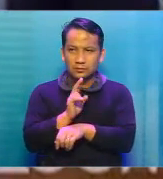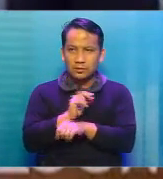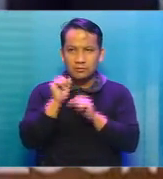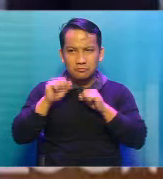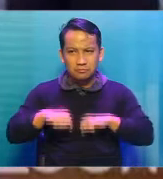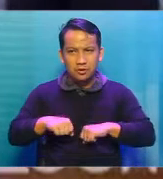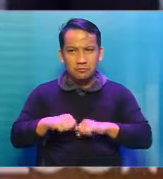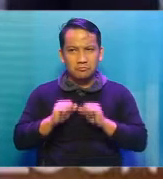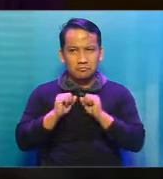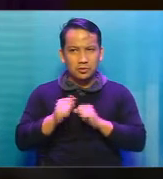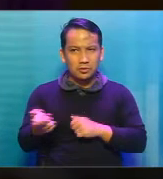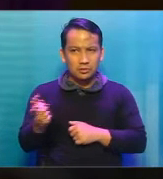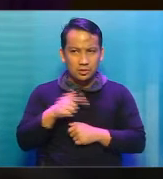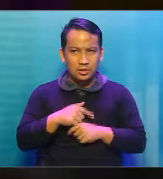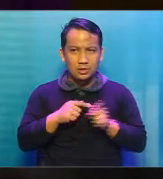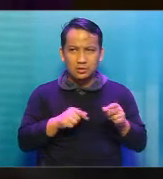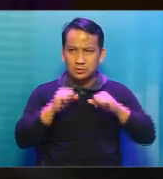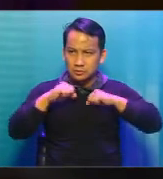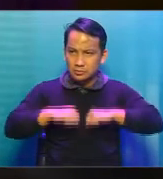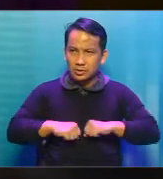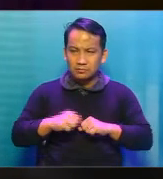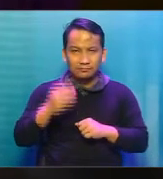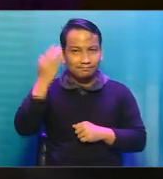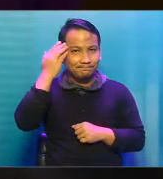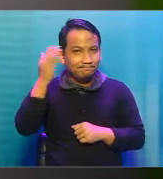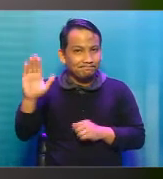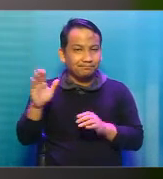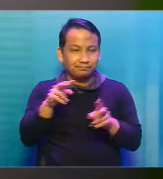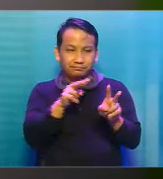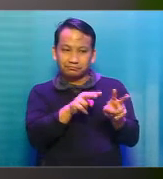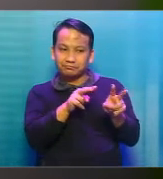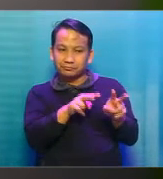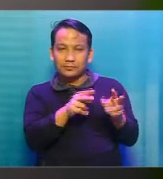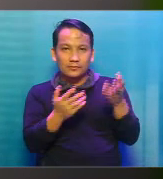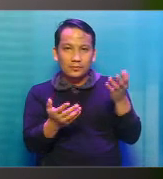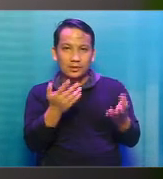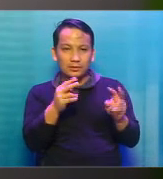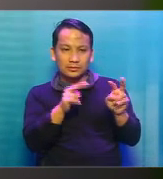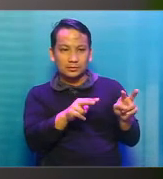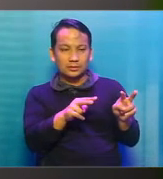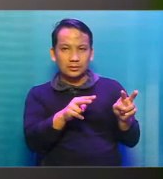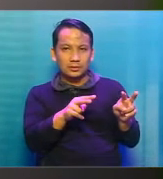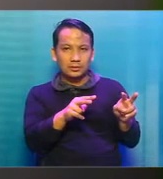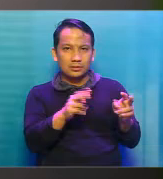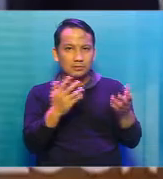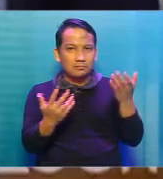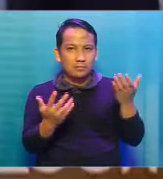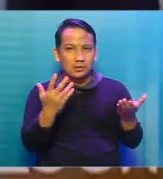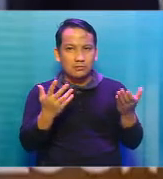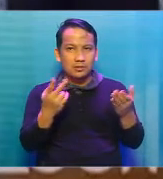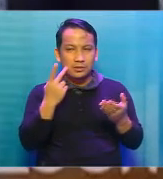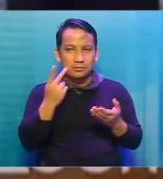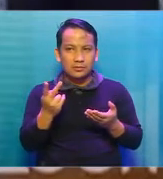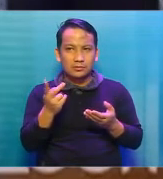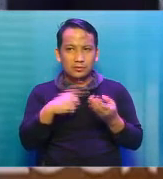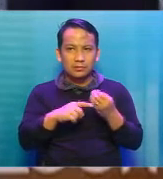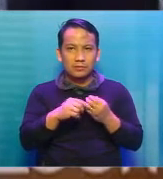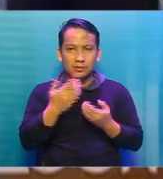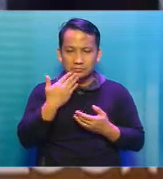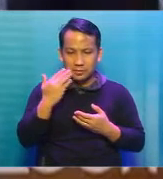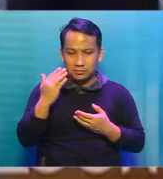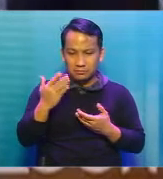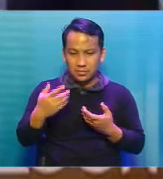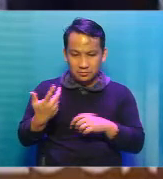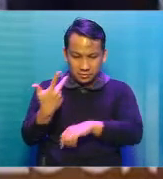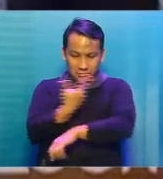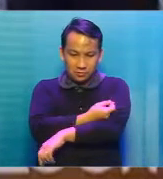na magiging epektibo yan sa inyo. Baka hindi ho namin kayo mamonitor at magkaroon kayo ng adverse reaction ay mapasama pa ho